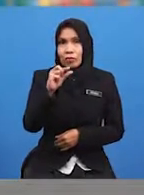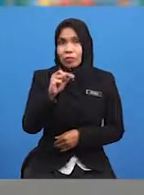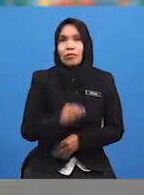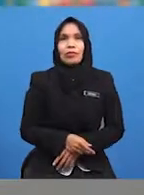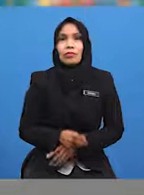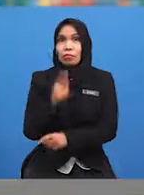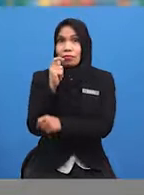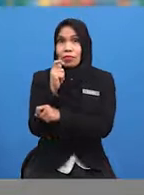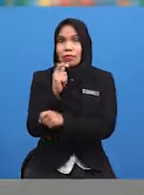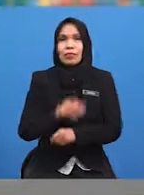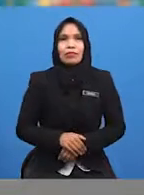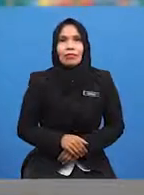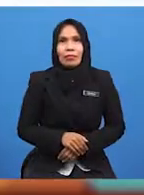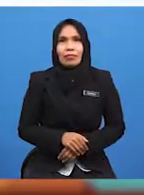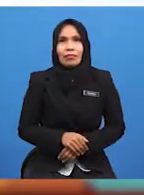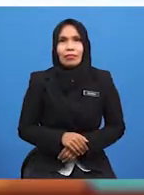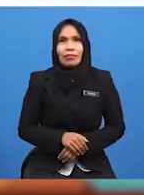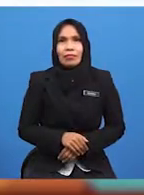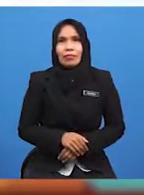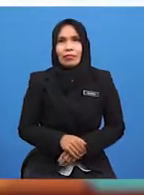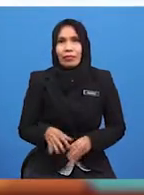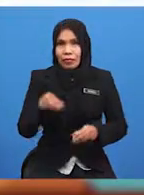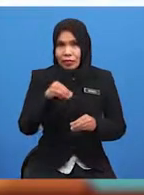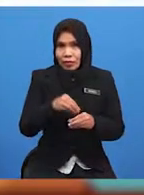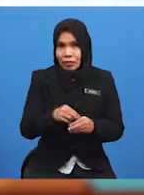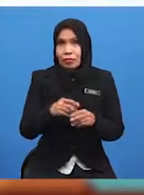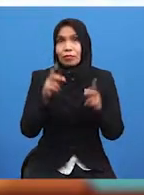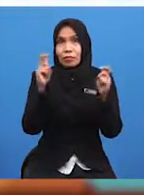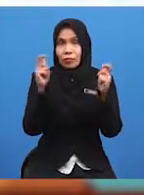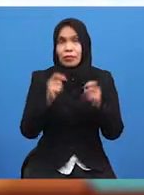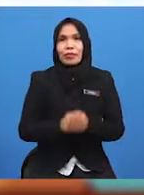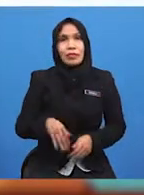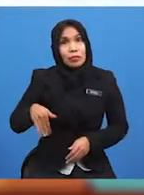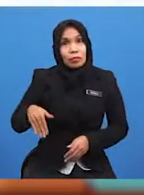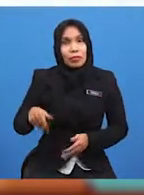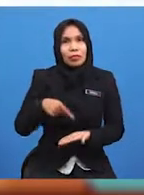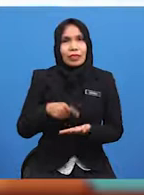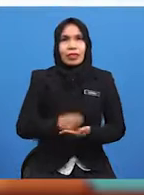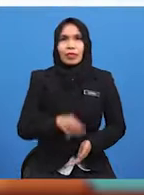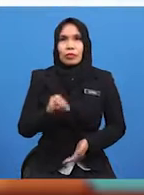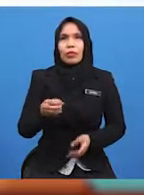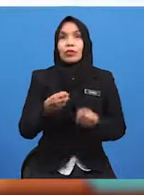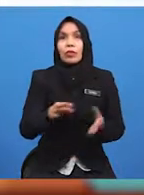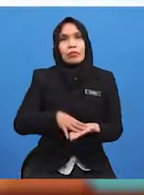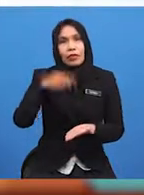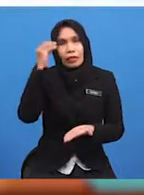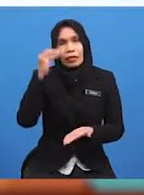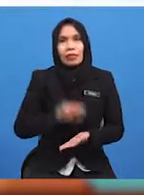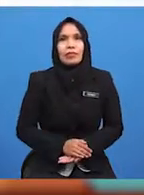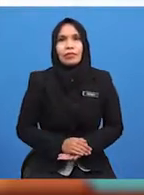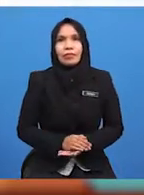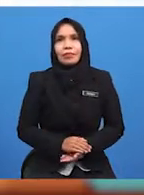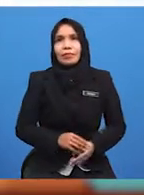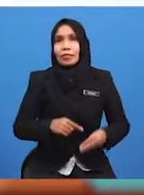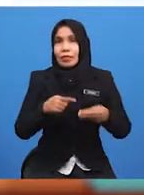gambar dengan copy kita pada hari ini dalam topik sebelum ini murid-murid telah mempelajari tentang kekayaan